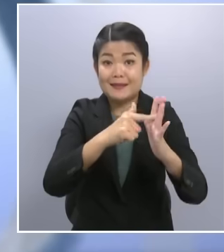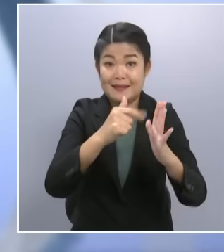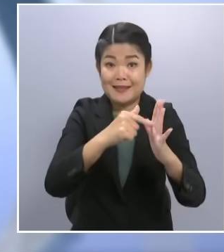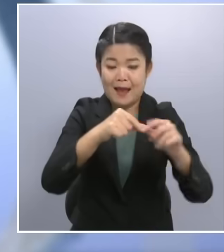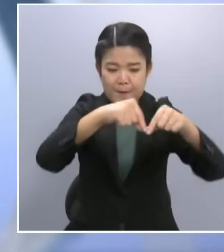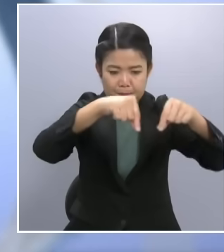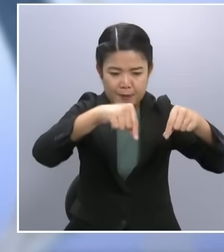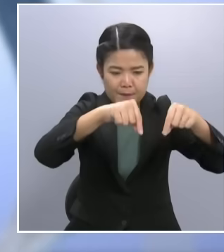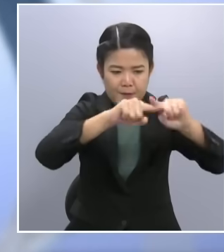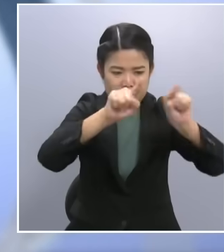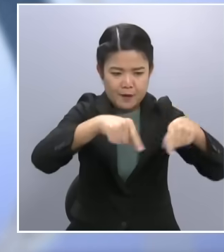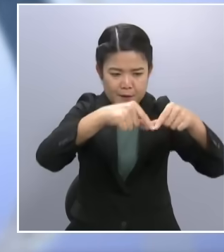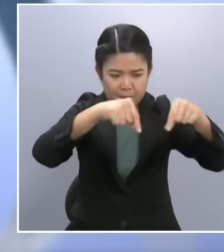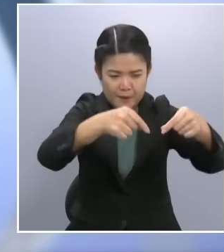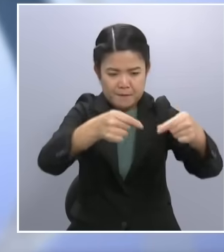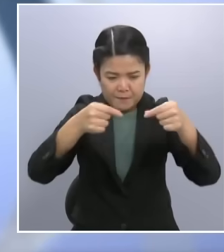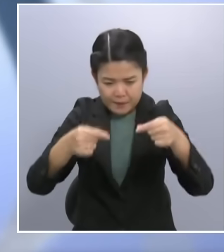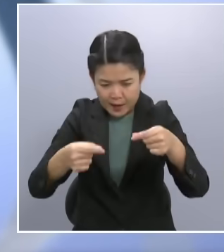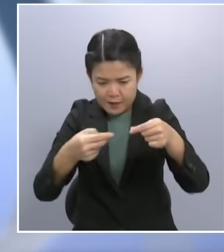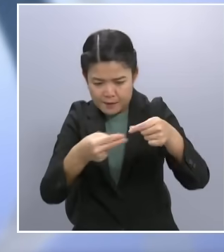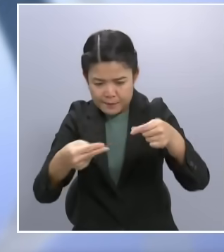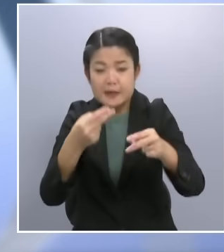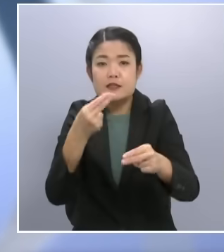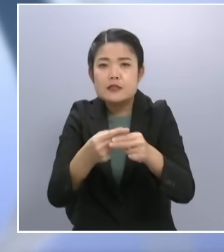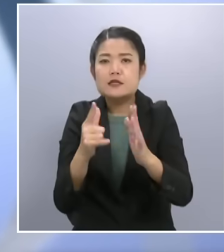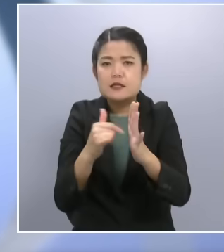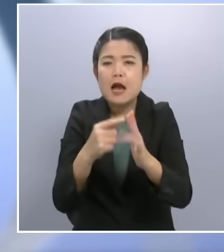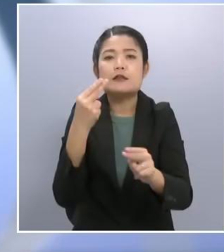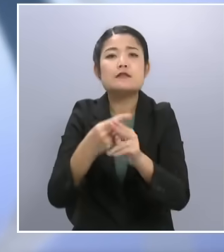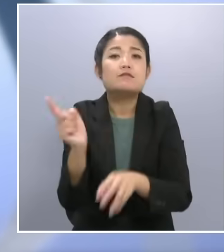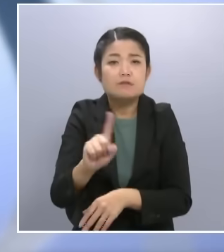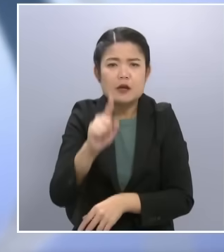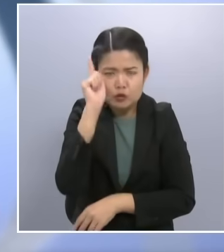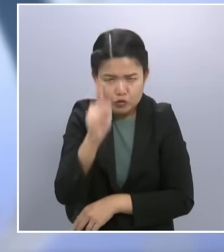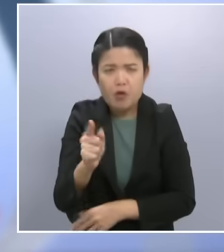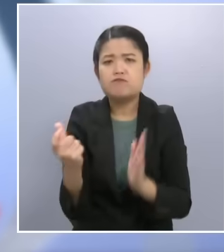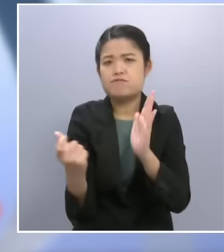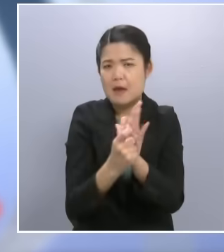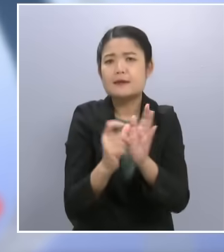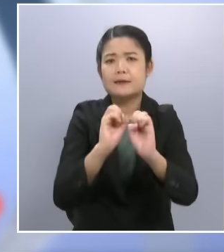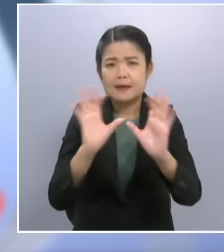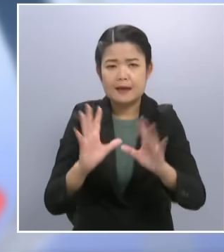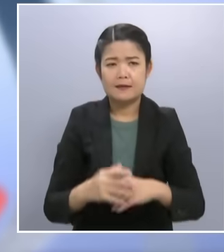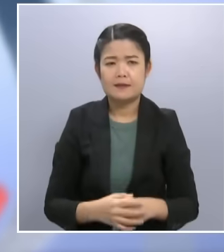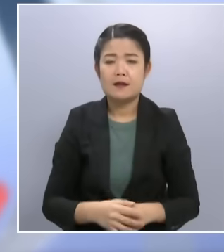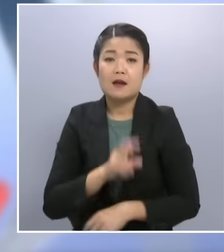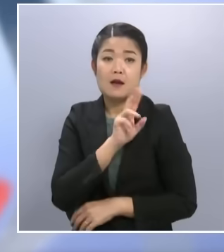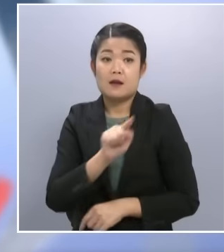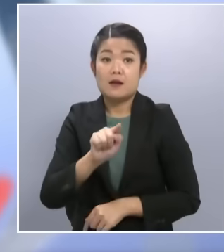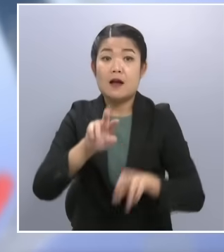จะต้องเขียนชื่อยากำกับไว้เลยว่าอย่างี้เชื่ออะไรๆแต่โรงพยาบาล